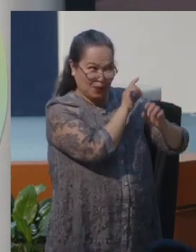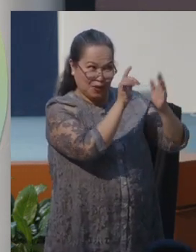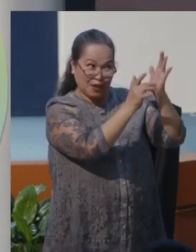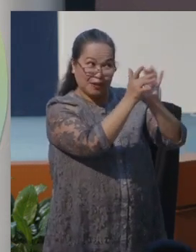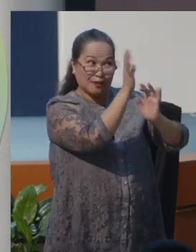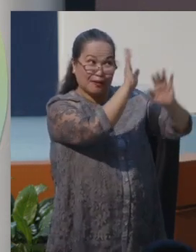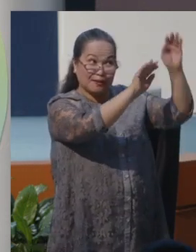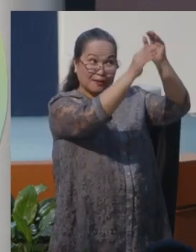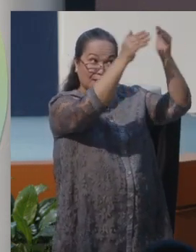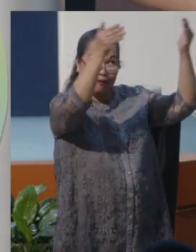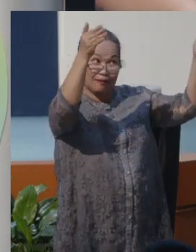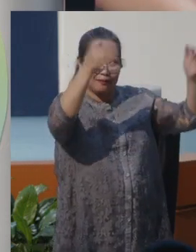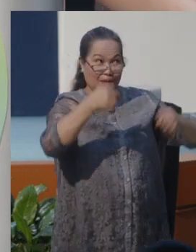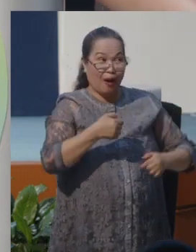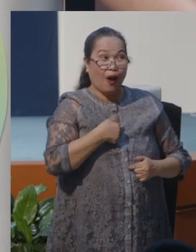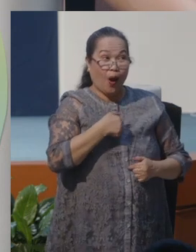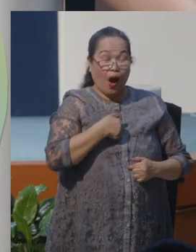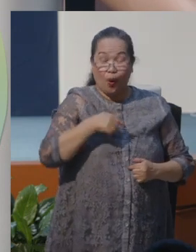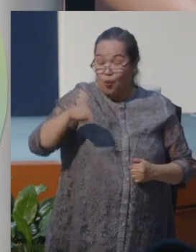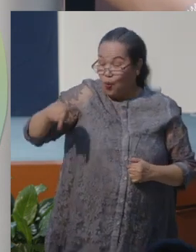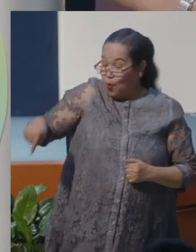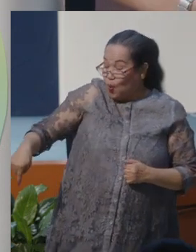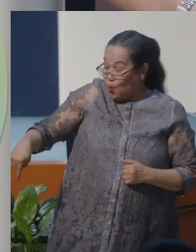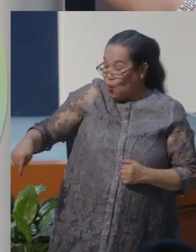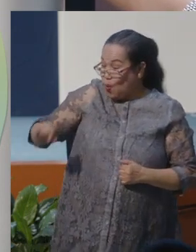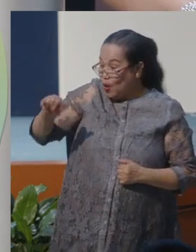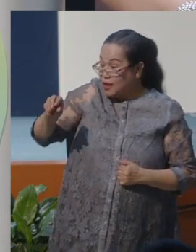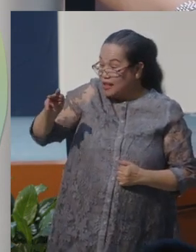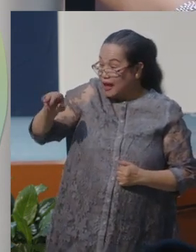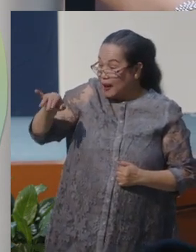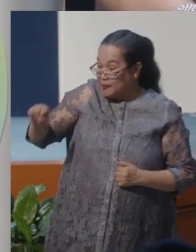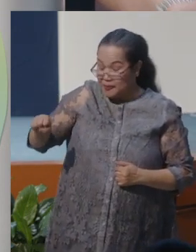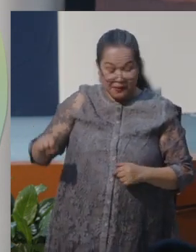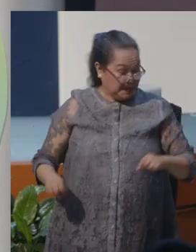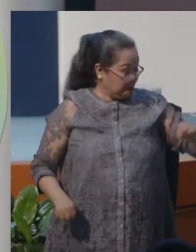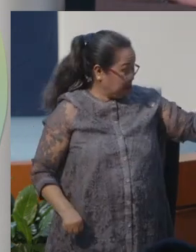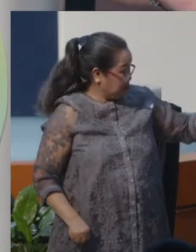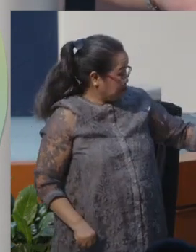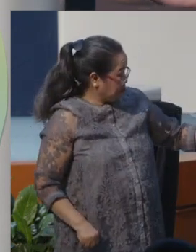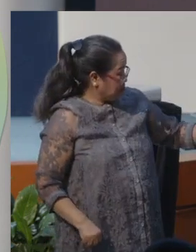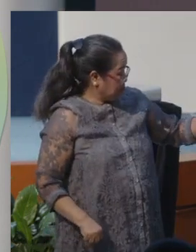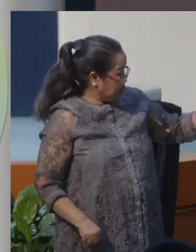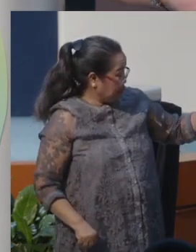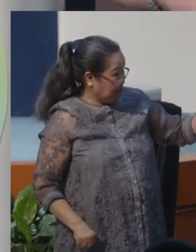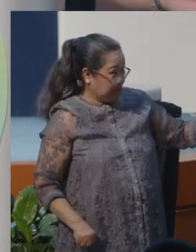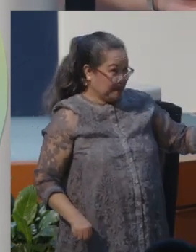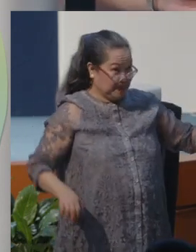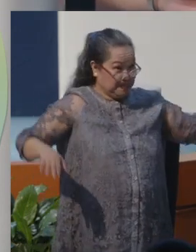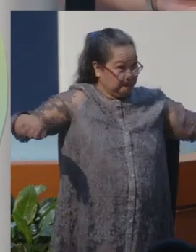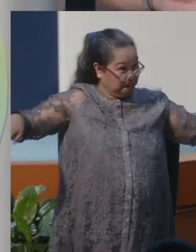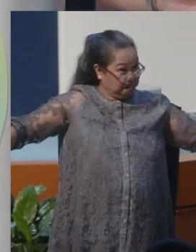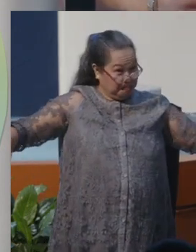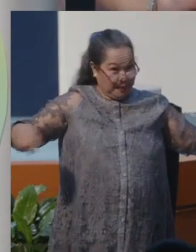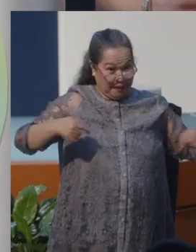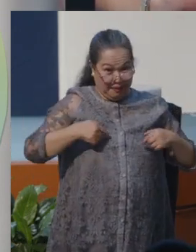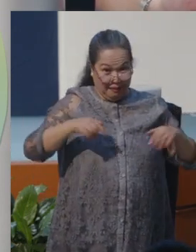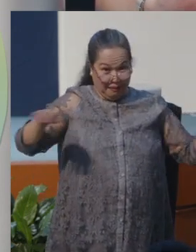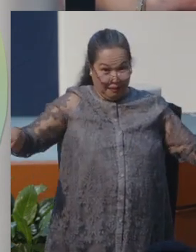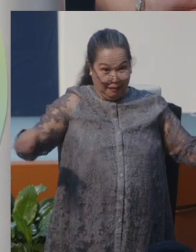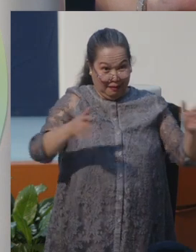ang nakaupo sa kanan at sa kaliwa. Bahala na kayo kung si James sa kanan, si John sa kaliwa, basta sa amin yung kanan at